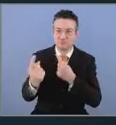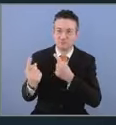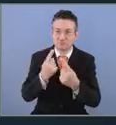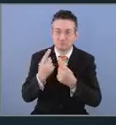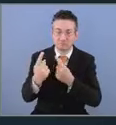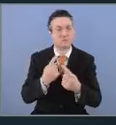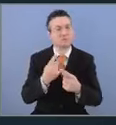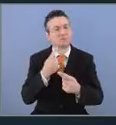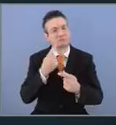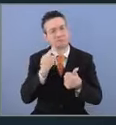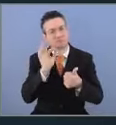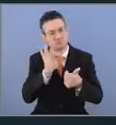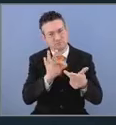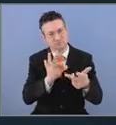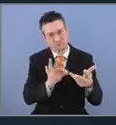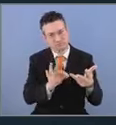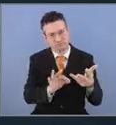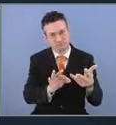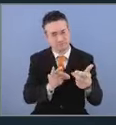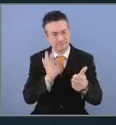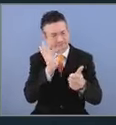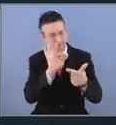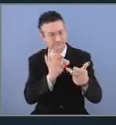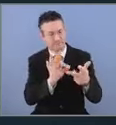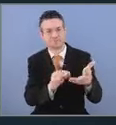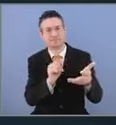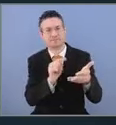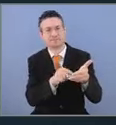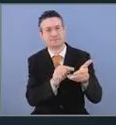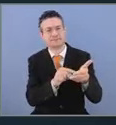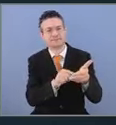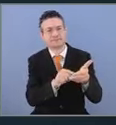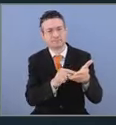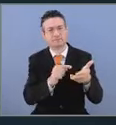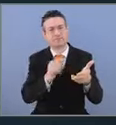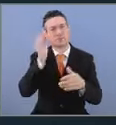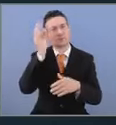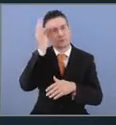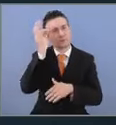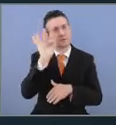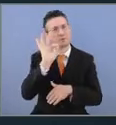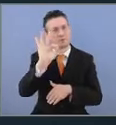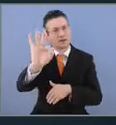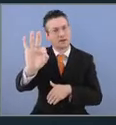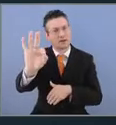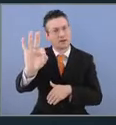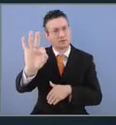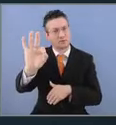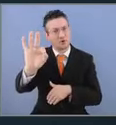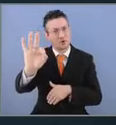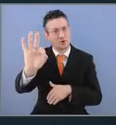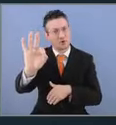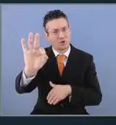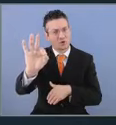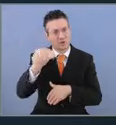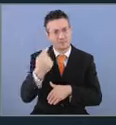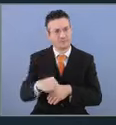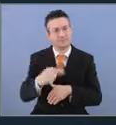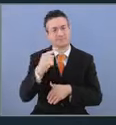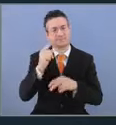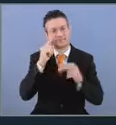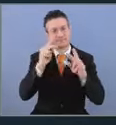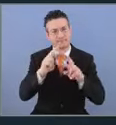relative appunto a una specifica traiettoria di quelle che sono prese in esame dal RIS